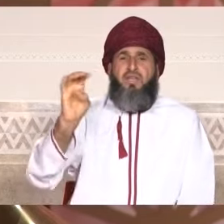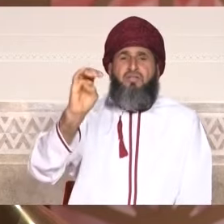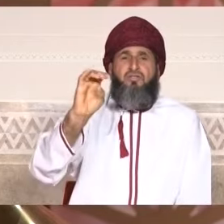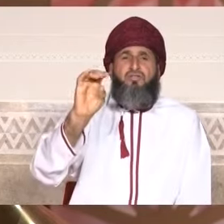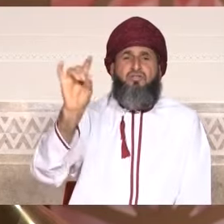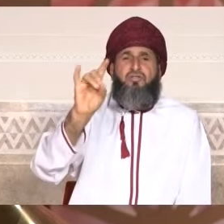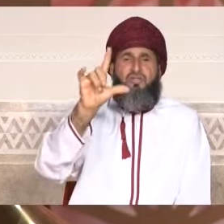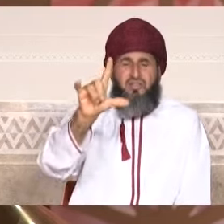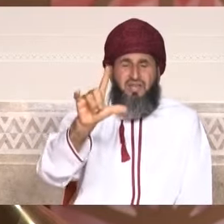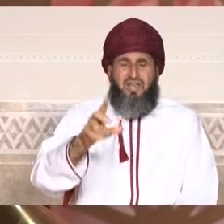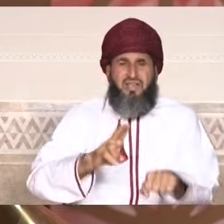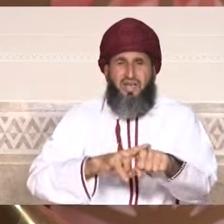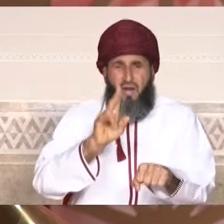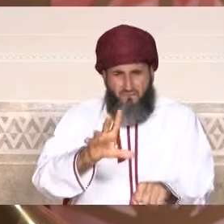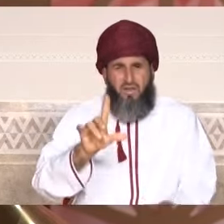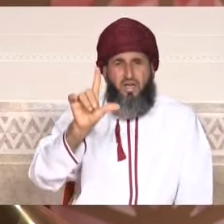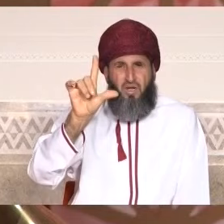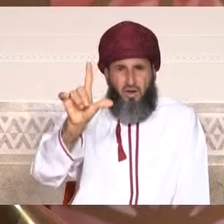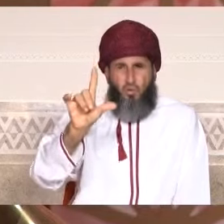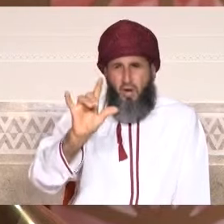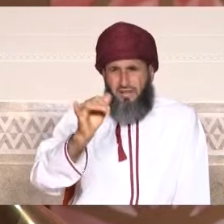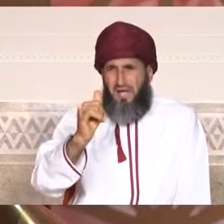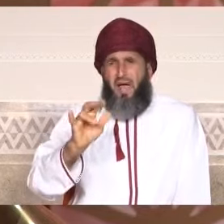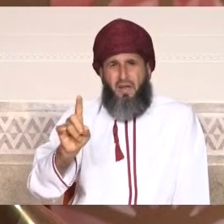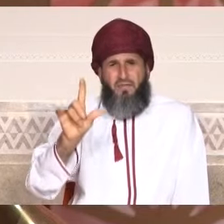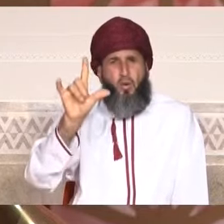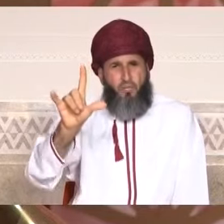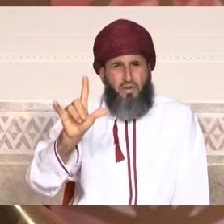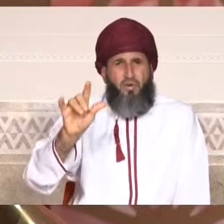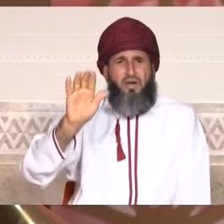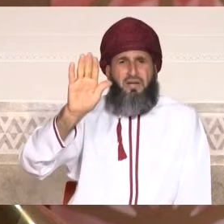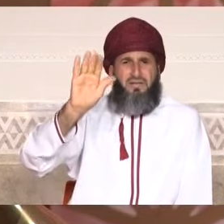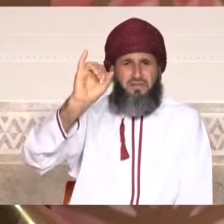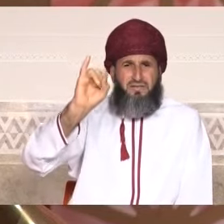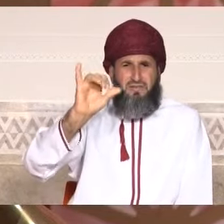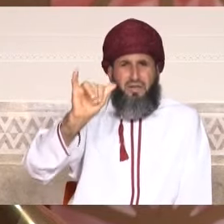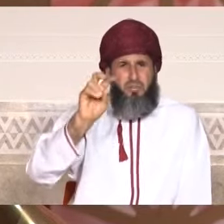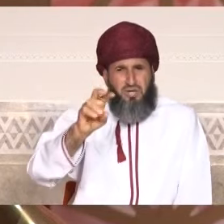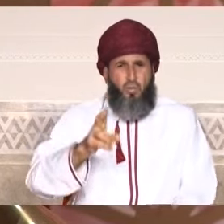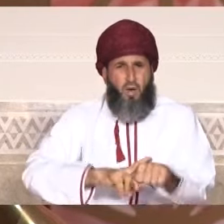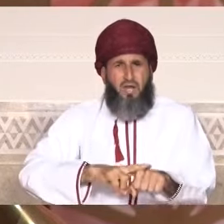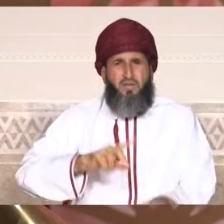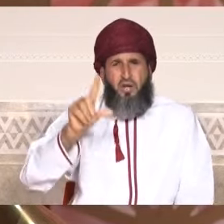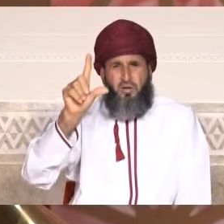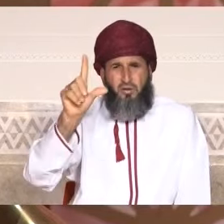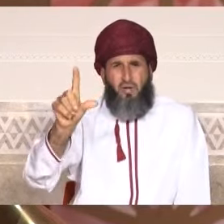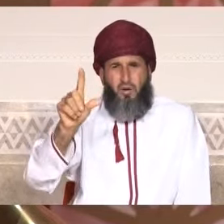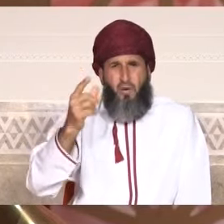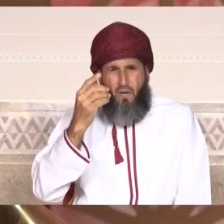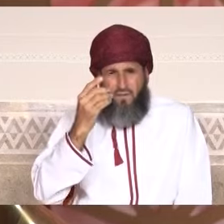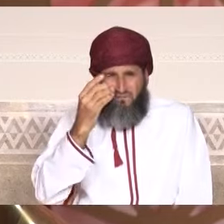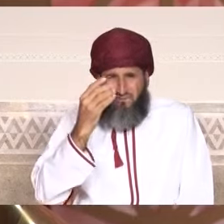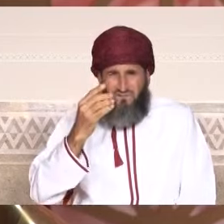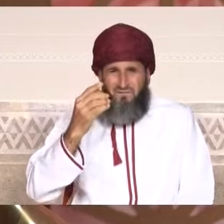كثير من اللغات غير العربية، موجود في كثير من اللغات السامية الشرقية ومنها العبرية، كما أنه موجود في